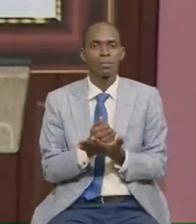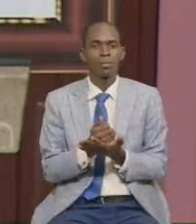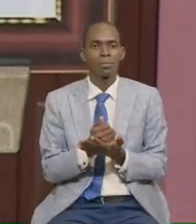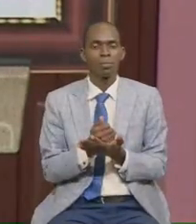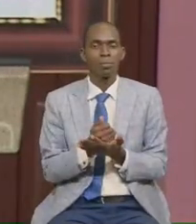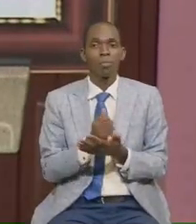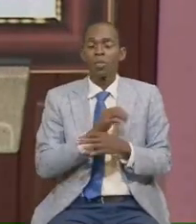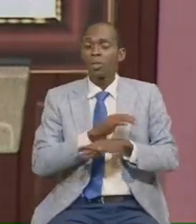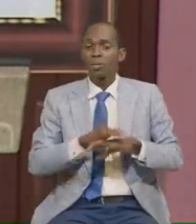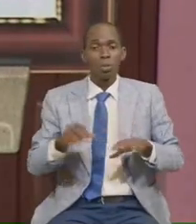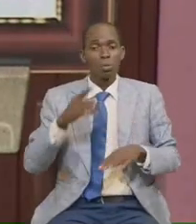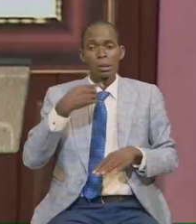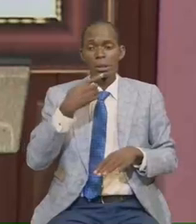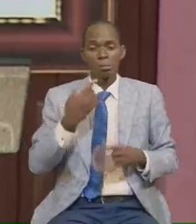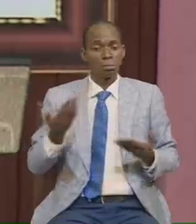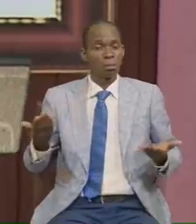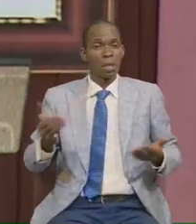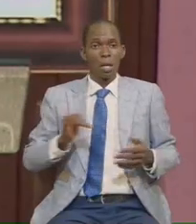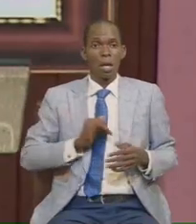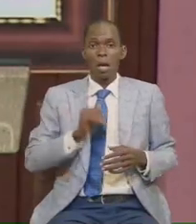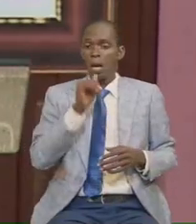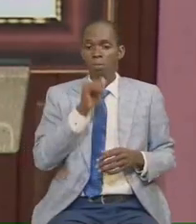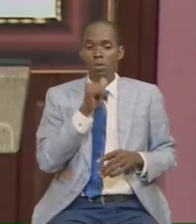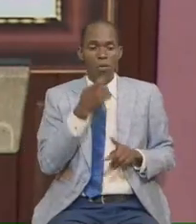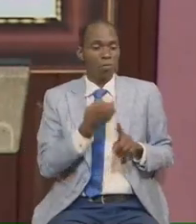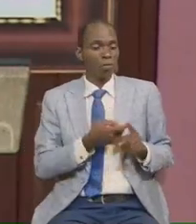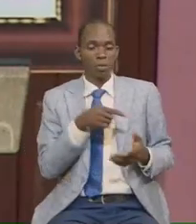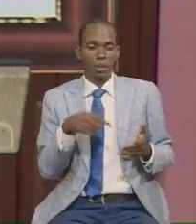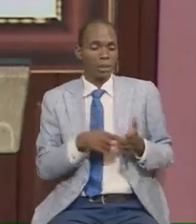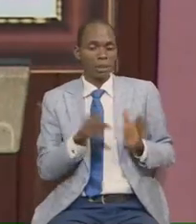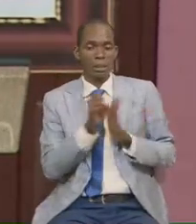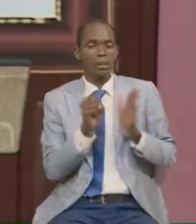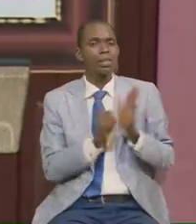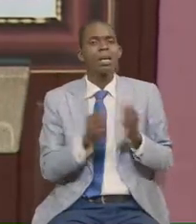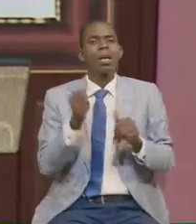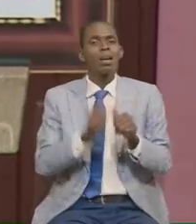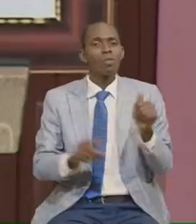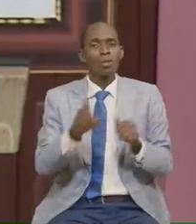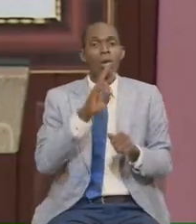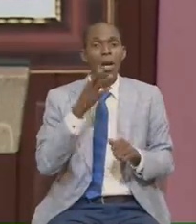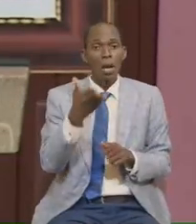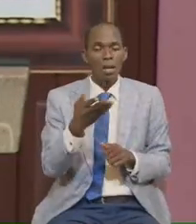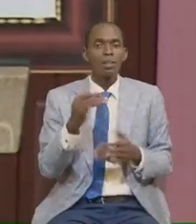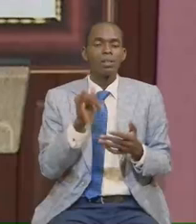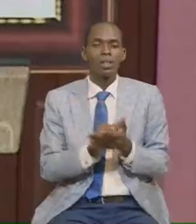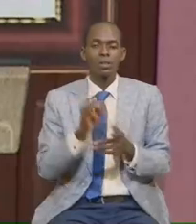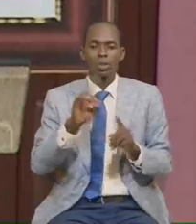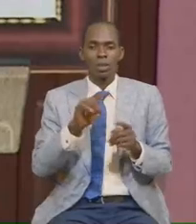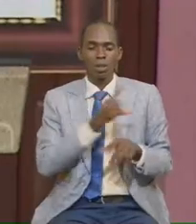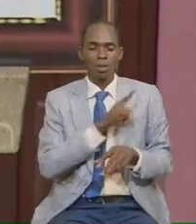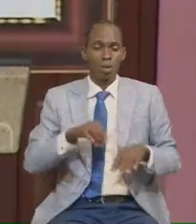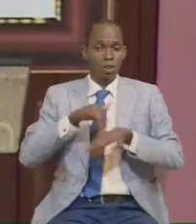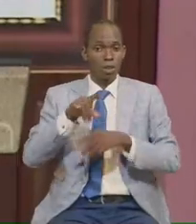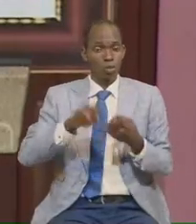Ne dis pas, je ne suis pas natif de ce pays, n'importe où tu es. C'est là où Dieu t'a établi. Dans ce